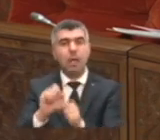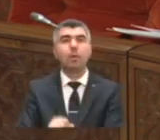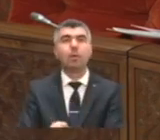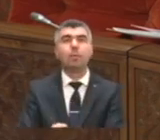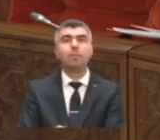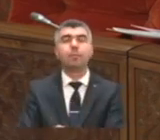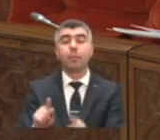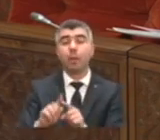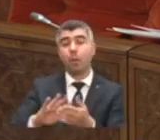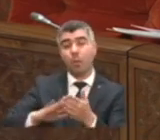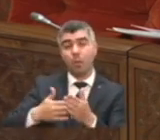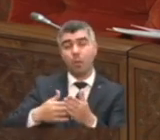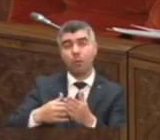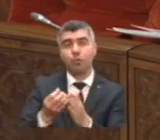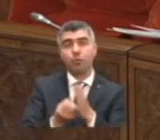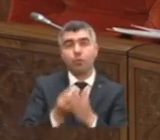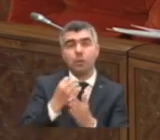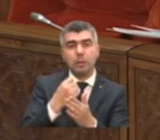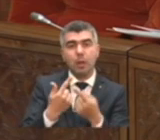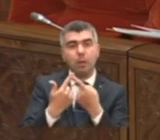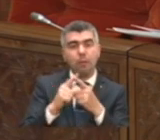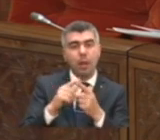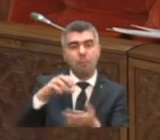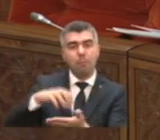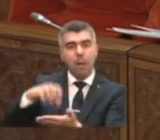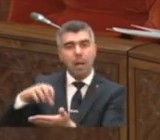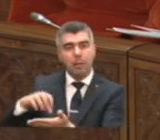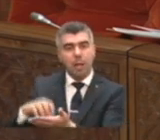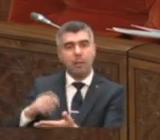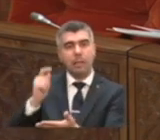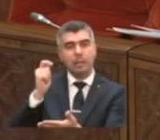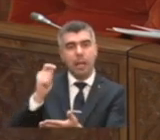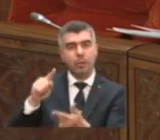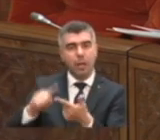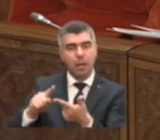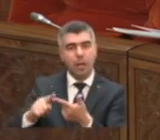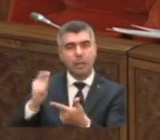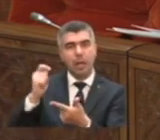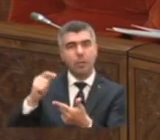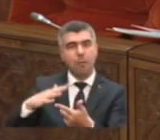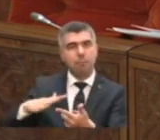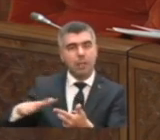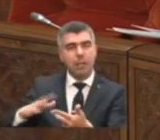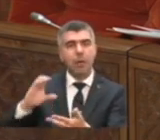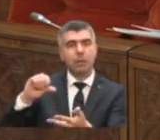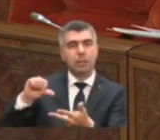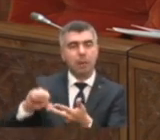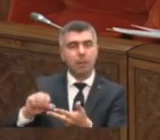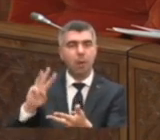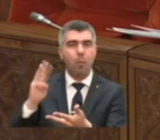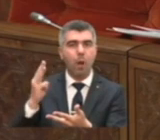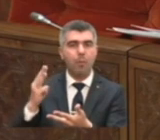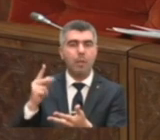مع هذه الاستراتيجية تم تطوير عروض متنوعة من المحطات في كل من طنجة المتوسط وطنجة المدينة والدار البيضاء والمحمدية